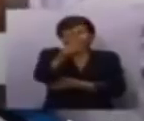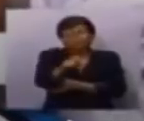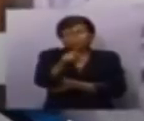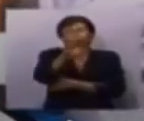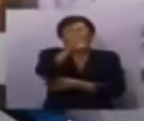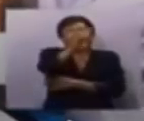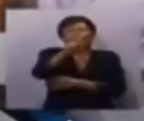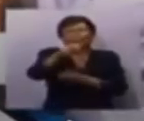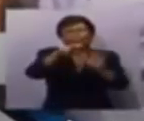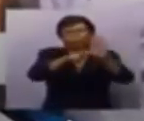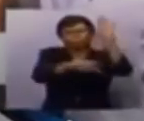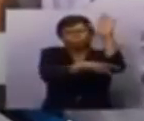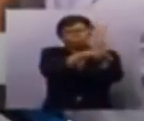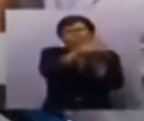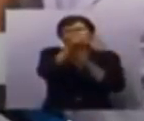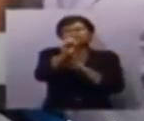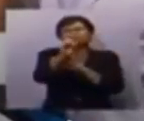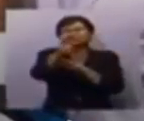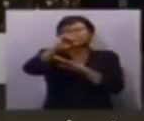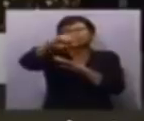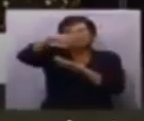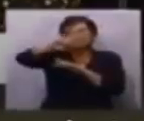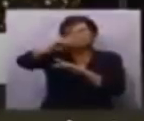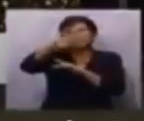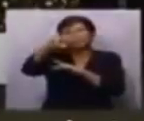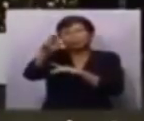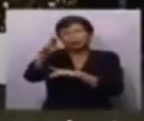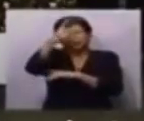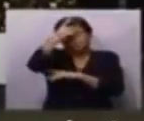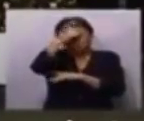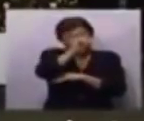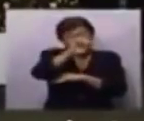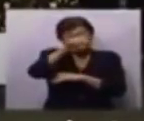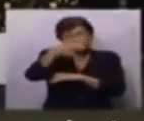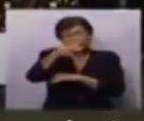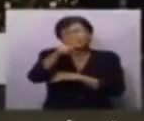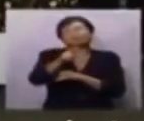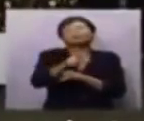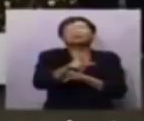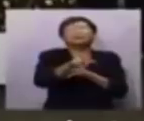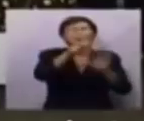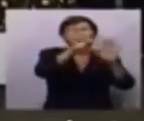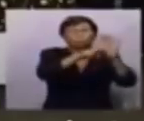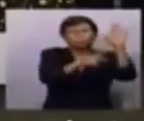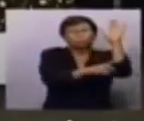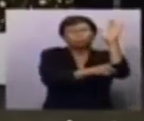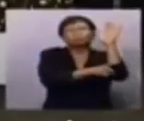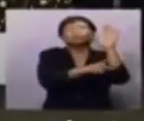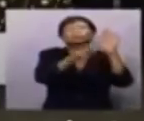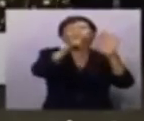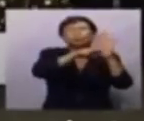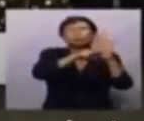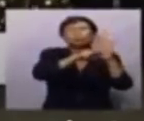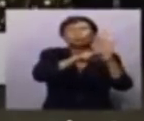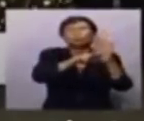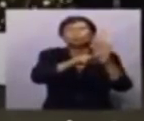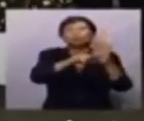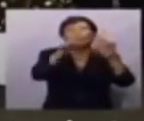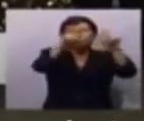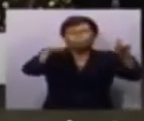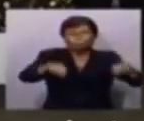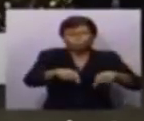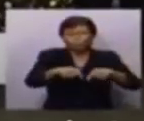BN di kerusi Parlimen Sepanggar. Datuk Seri Dr. Saleh yang merupakan penyandang kerusi DUN Usukan menyerahkan